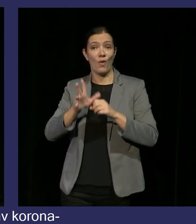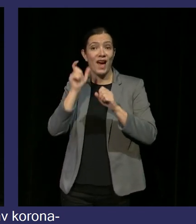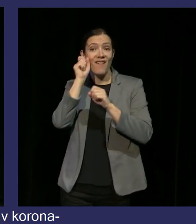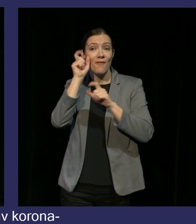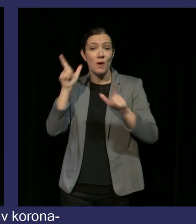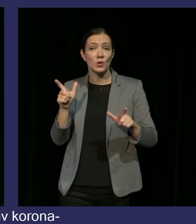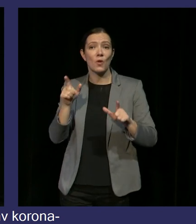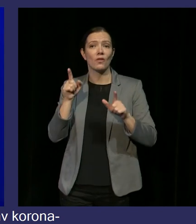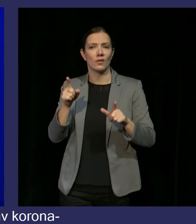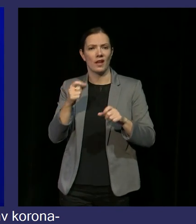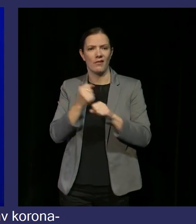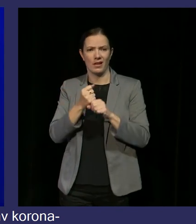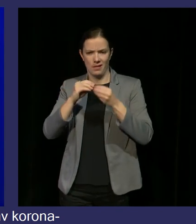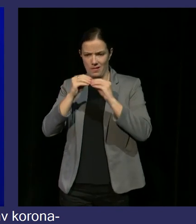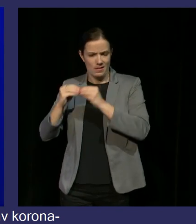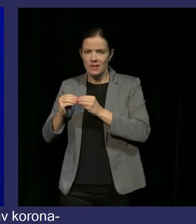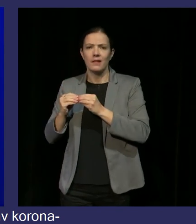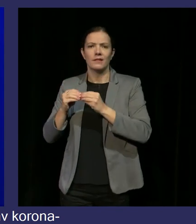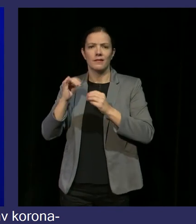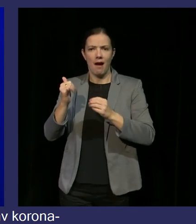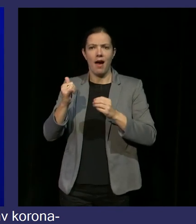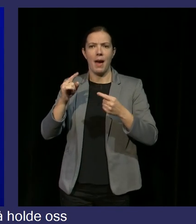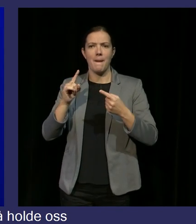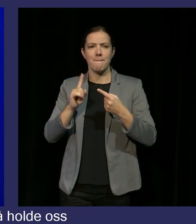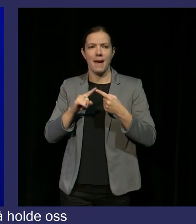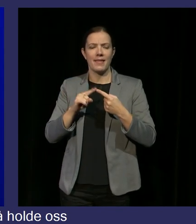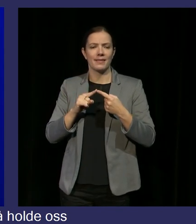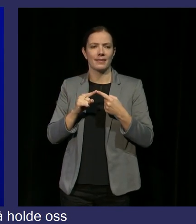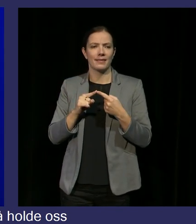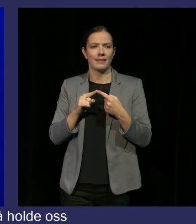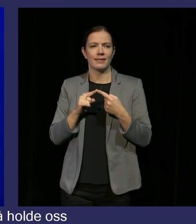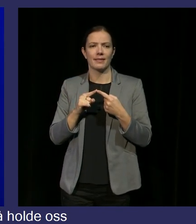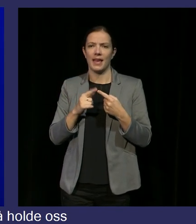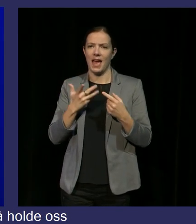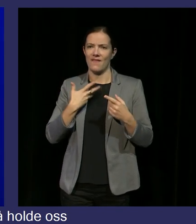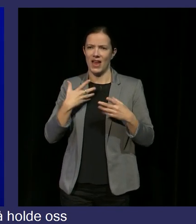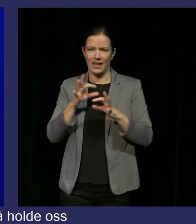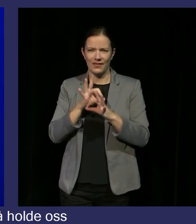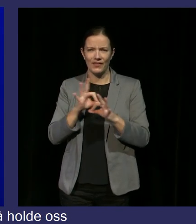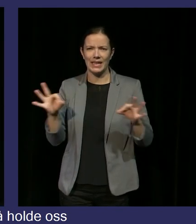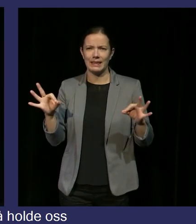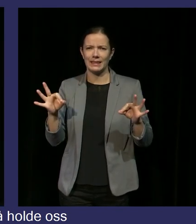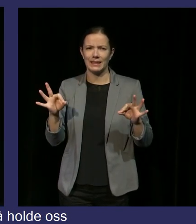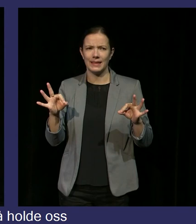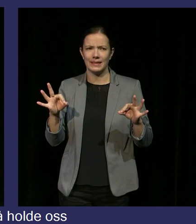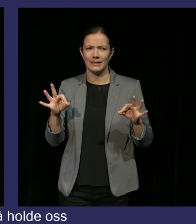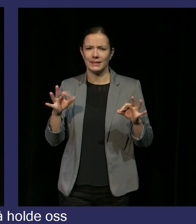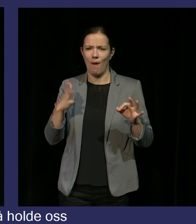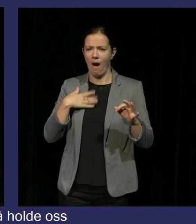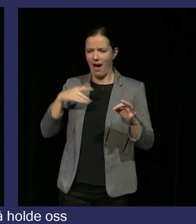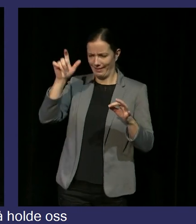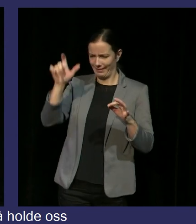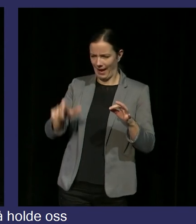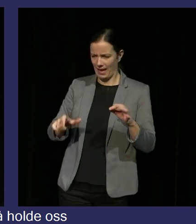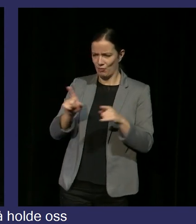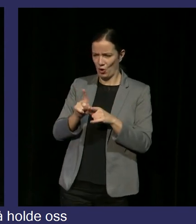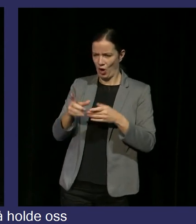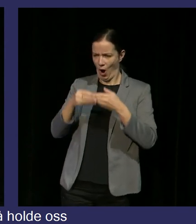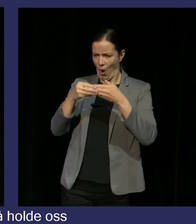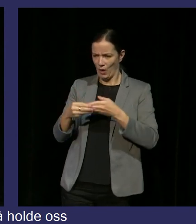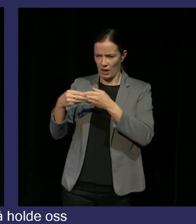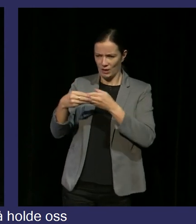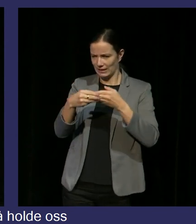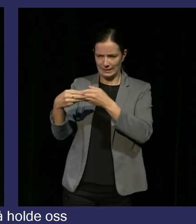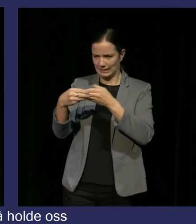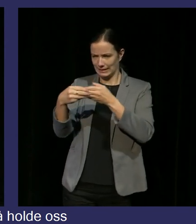koronainformasjon er kronglete, men det har vært veldig fint å kunne ha deg til å holde oss i hånden som en sånn